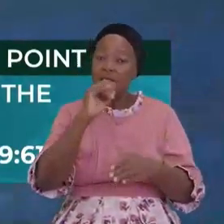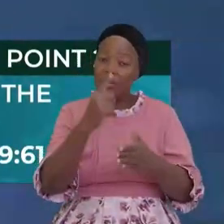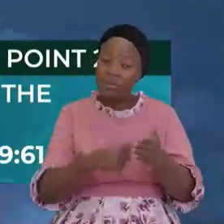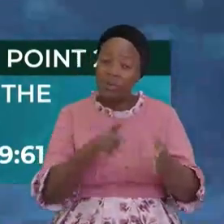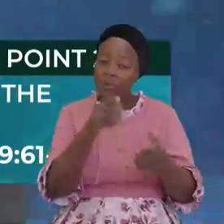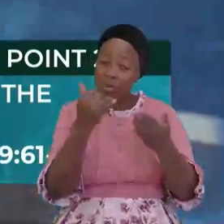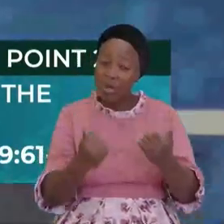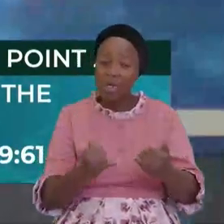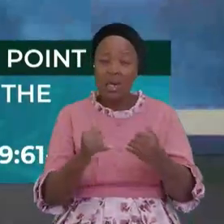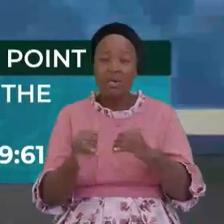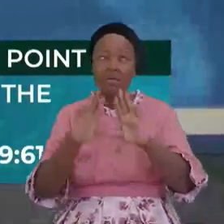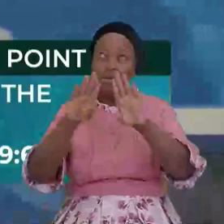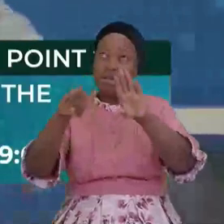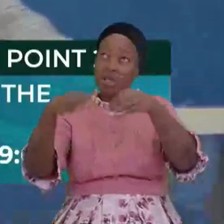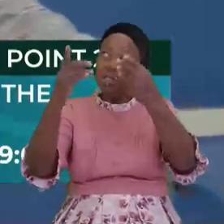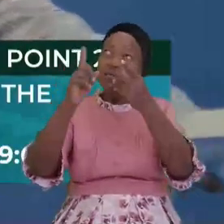cette même soumission,